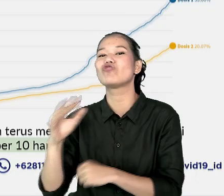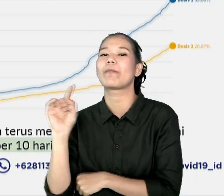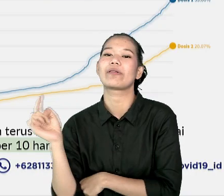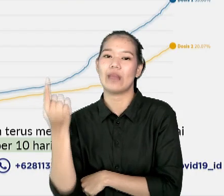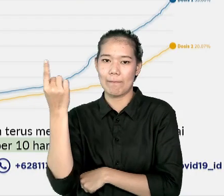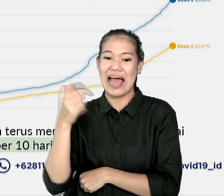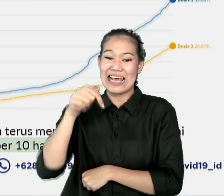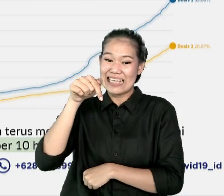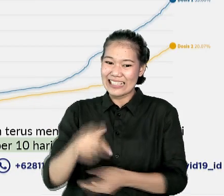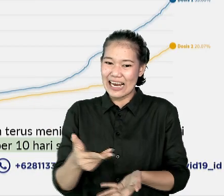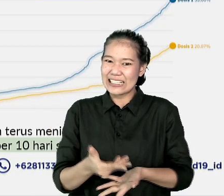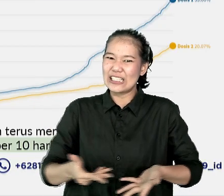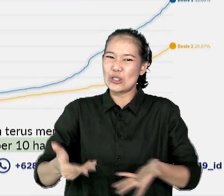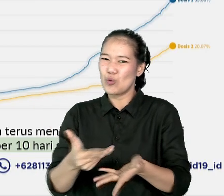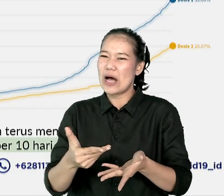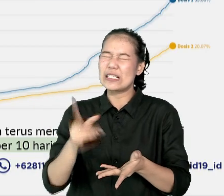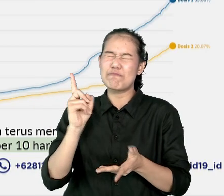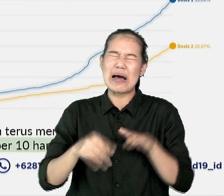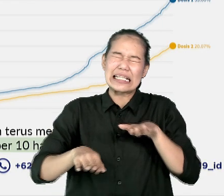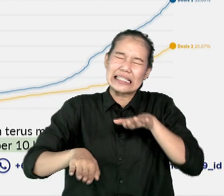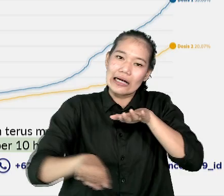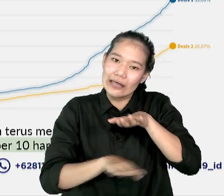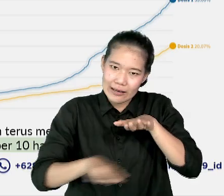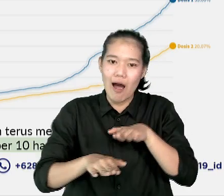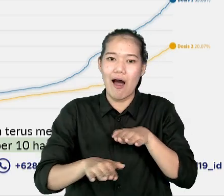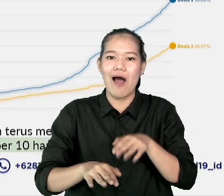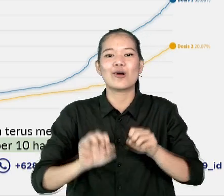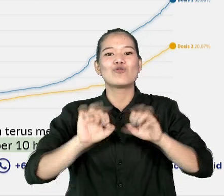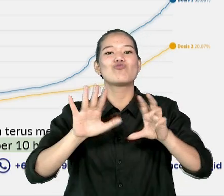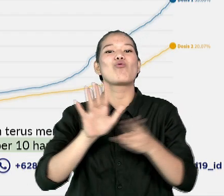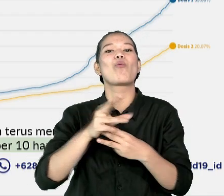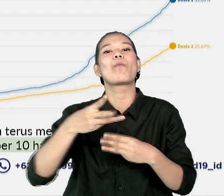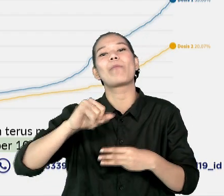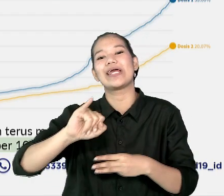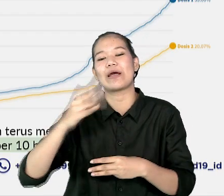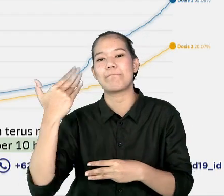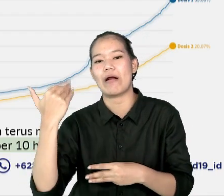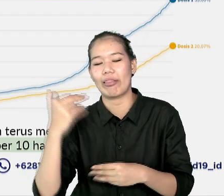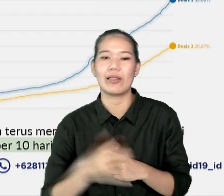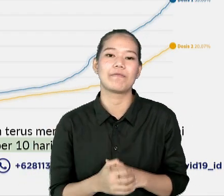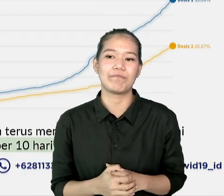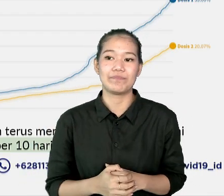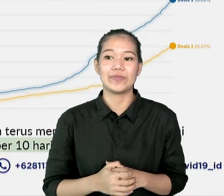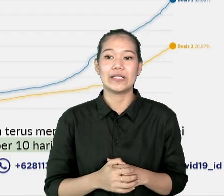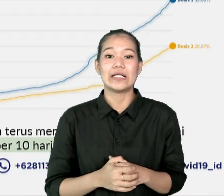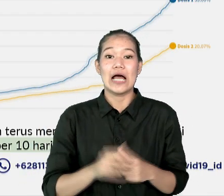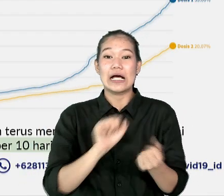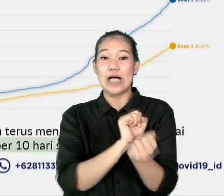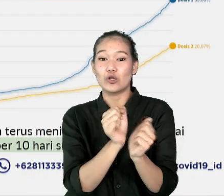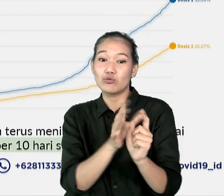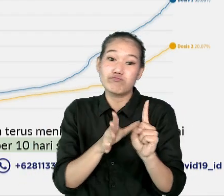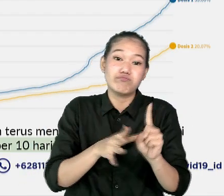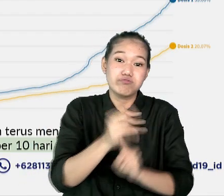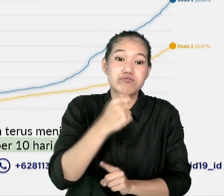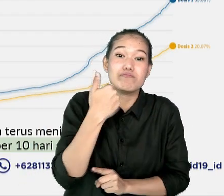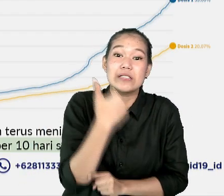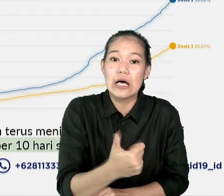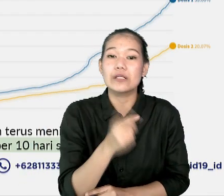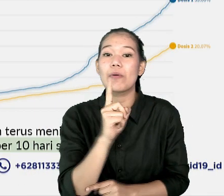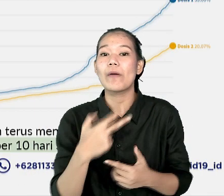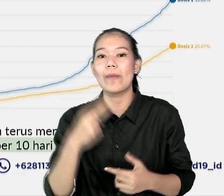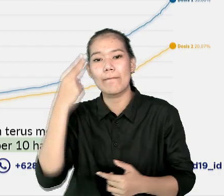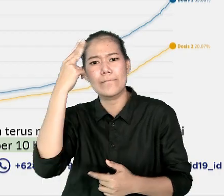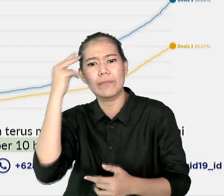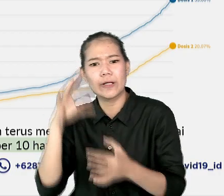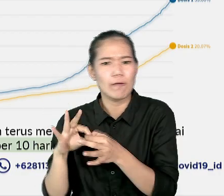terendah pada tanggal 10 Mei lalu. Penekanan kasus ini tercapai karena kerjasama pemerintah